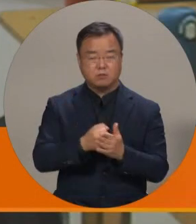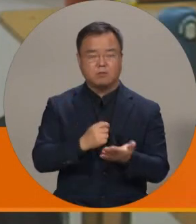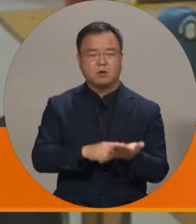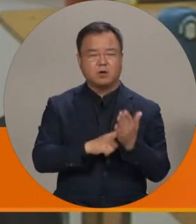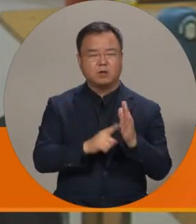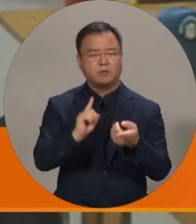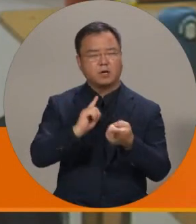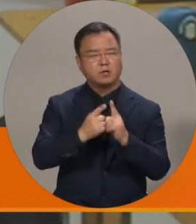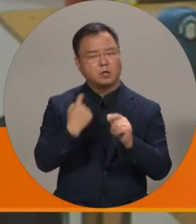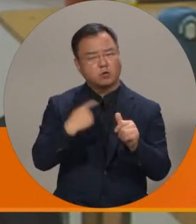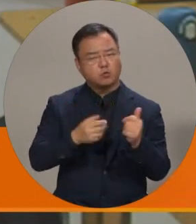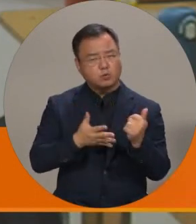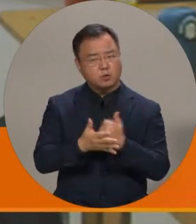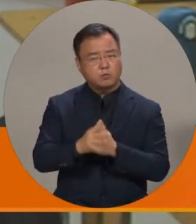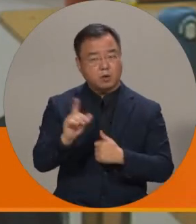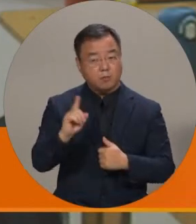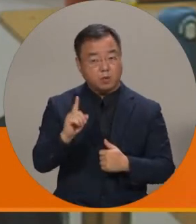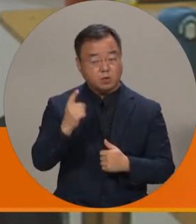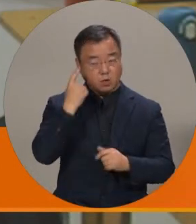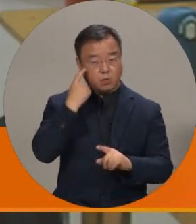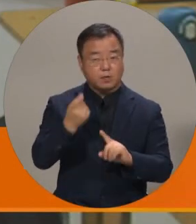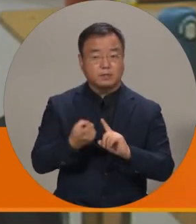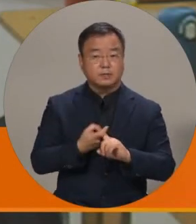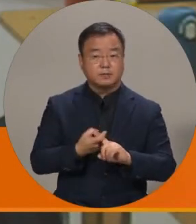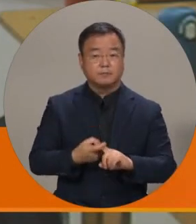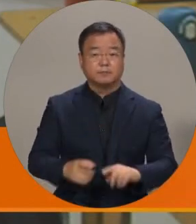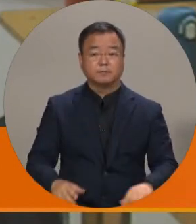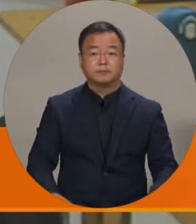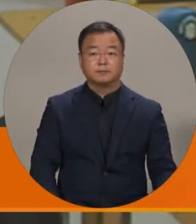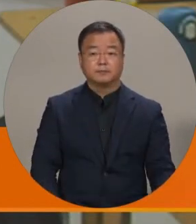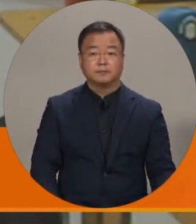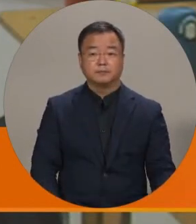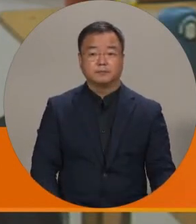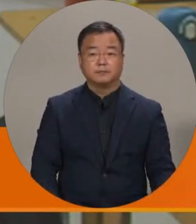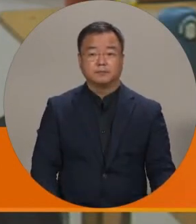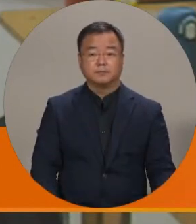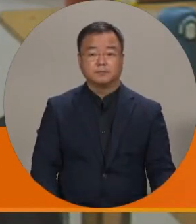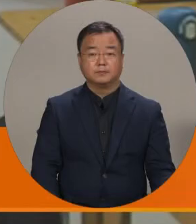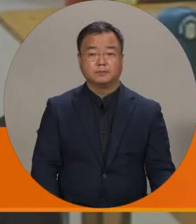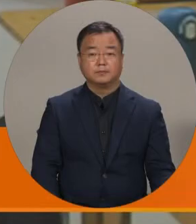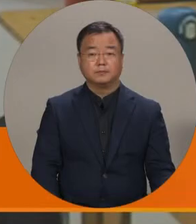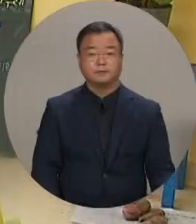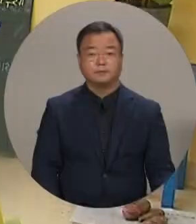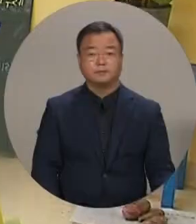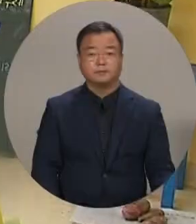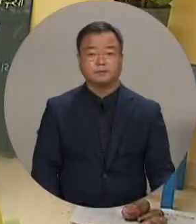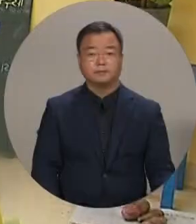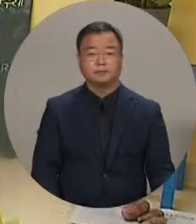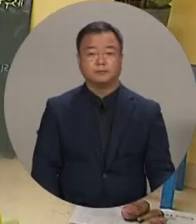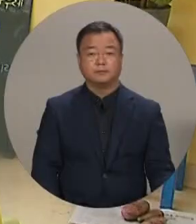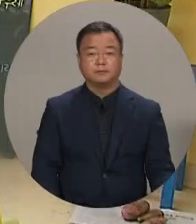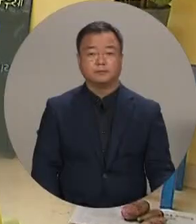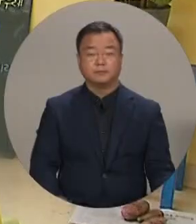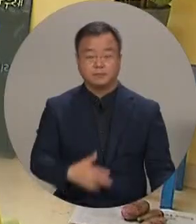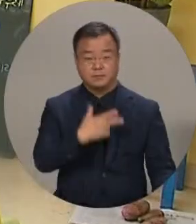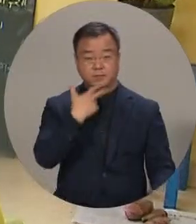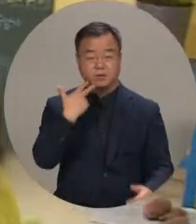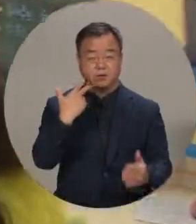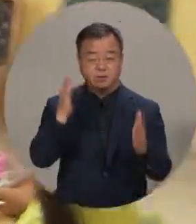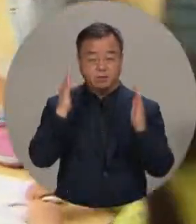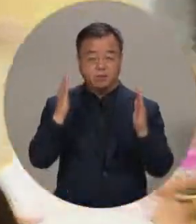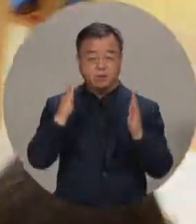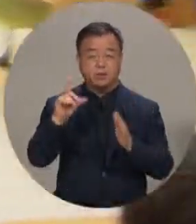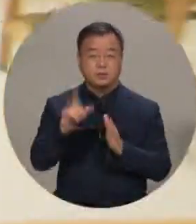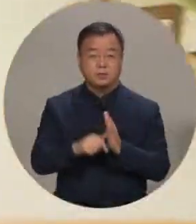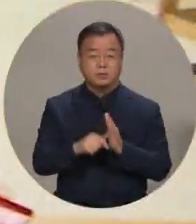어떤 영향을 줄지 주목됩니다 먼저 진태 기자의 보도부터 보시겠습니다 영어 수업 시간